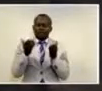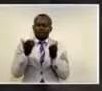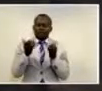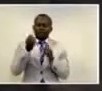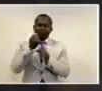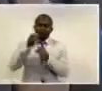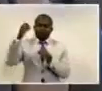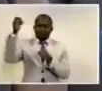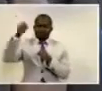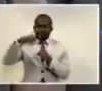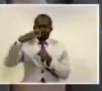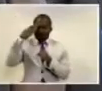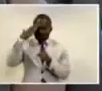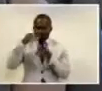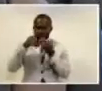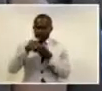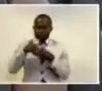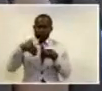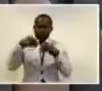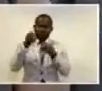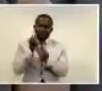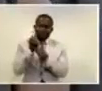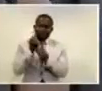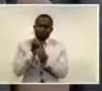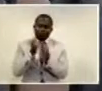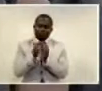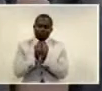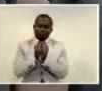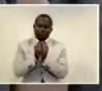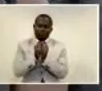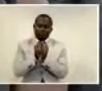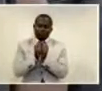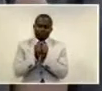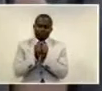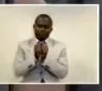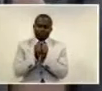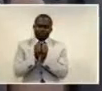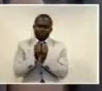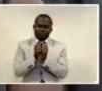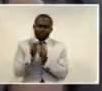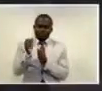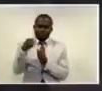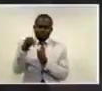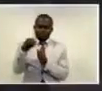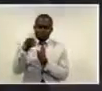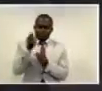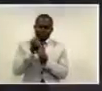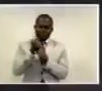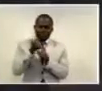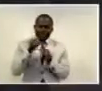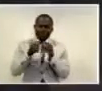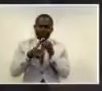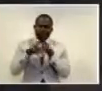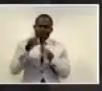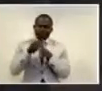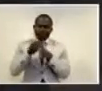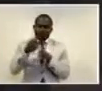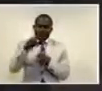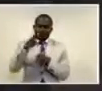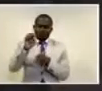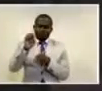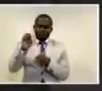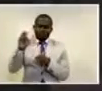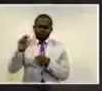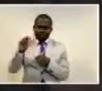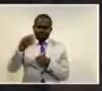Ikorera I Kigali kuko niho bahira akazi Nyakubahwa Perezida wa Repubulika. Na ni kampani yakoraga iki? Yubakaga Green Hills mu gihugu